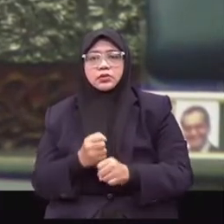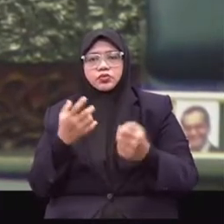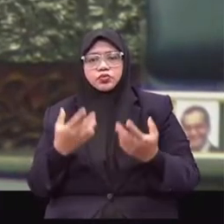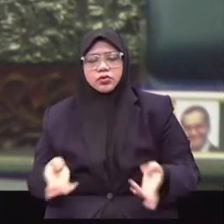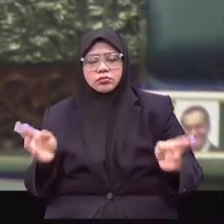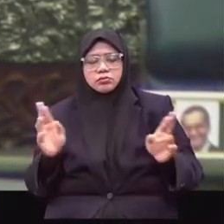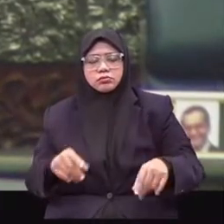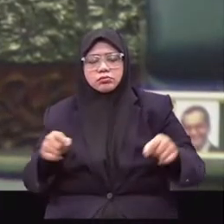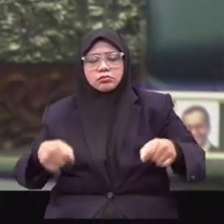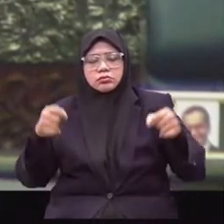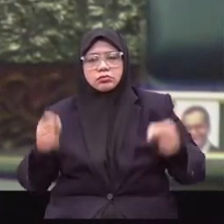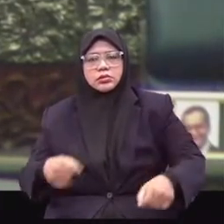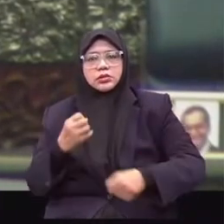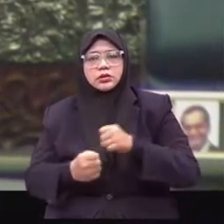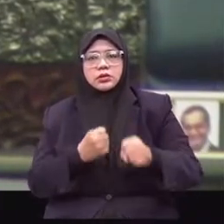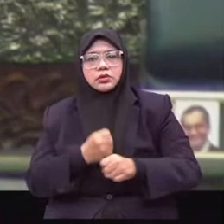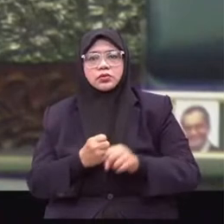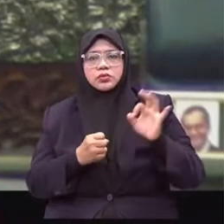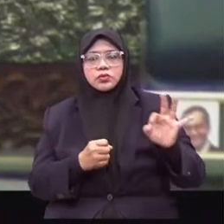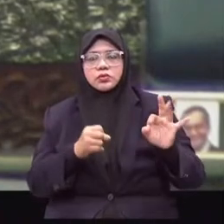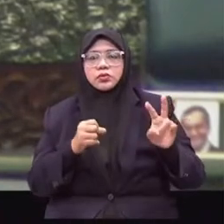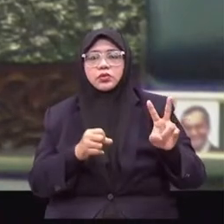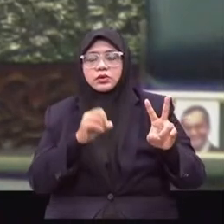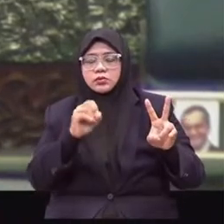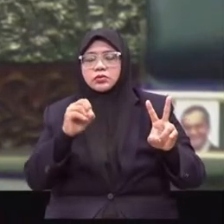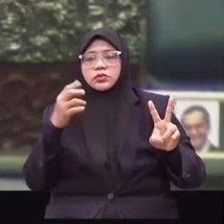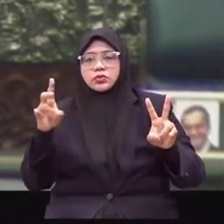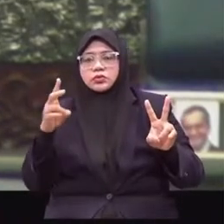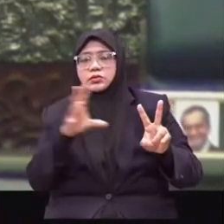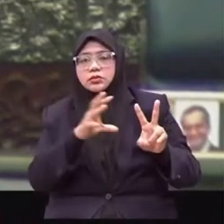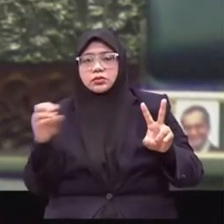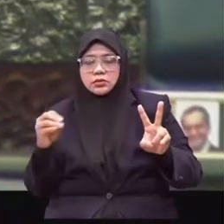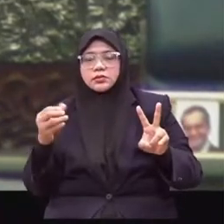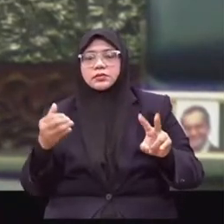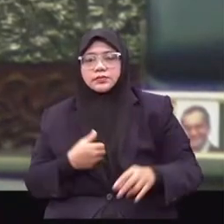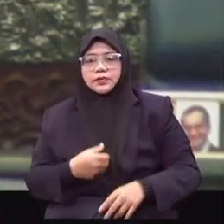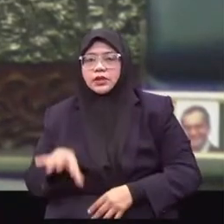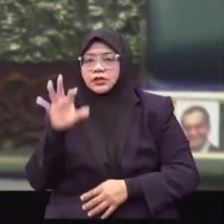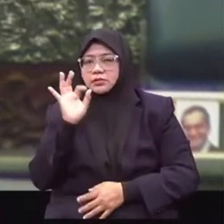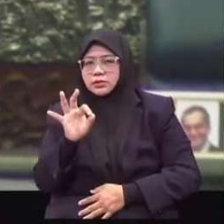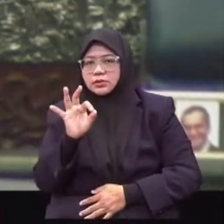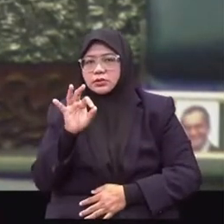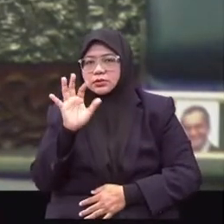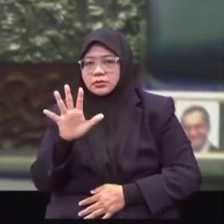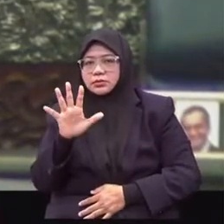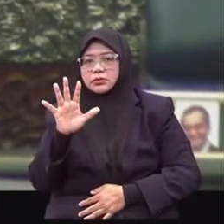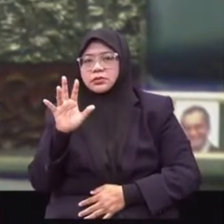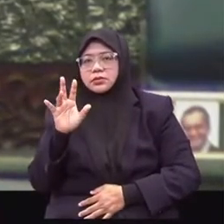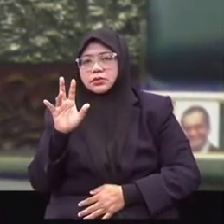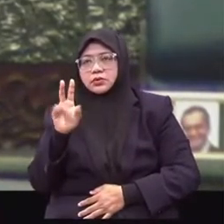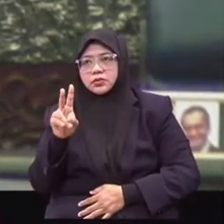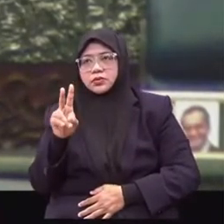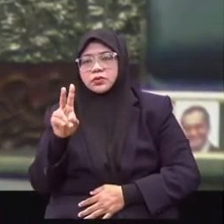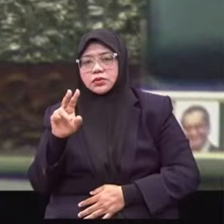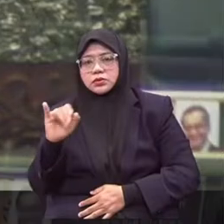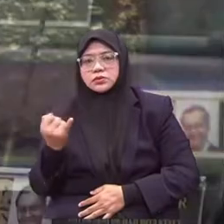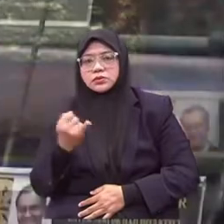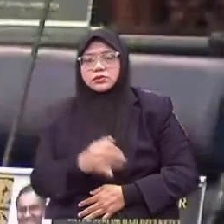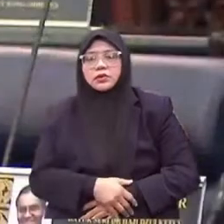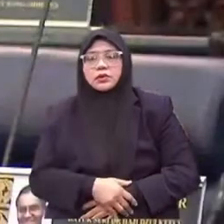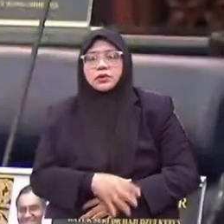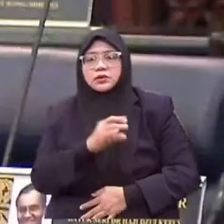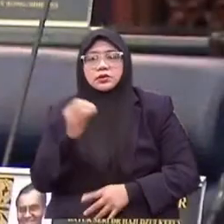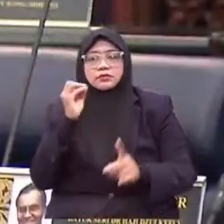ditandatangani pada tahun 2017 dengan jumlah nilai 952 juta